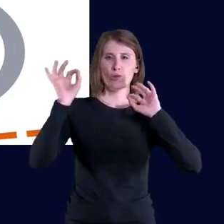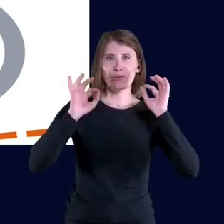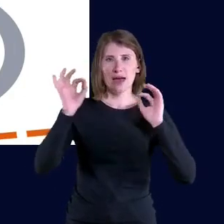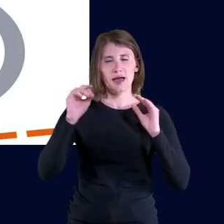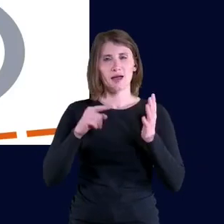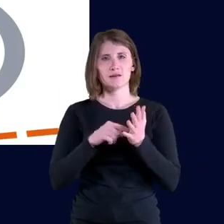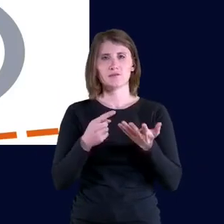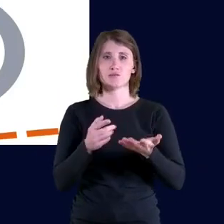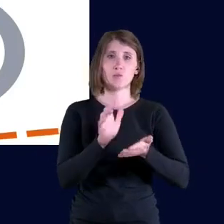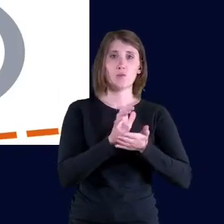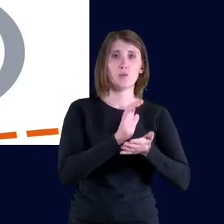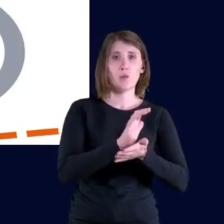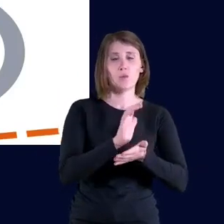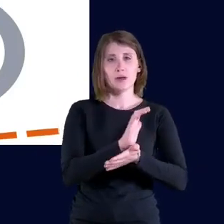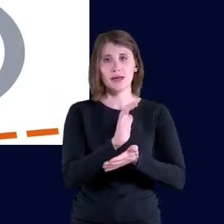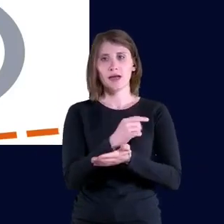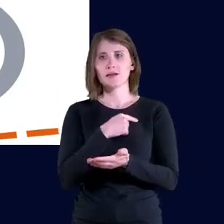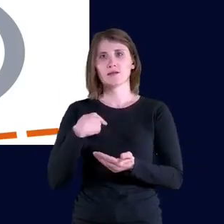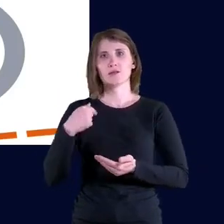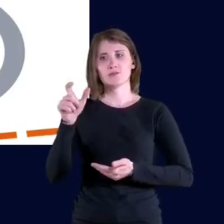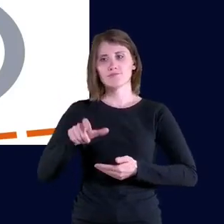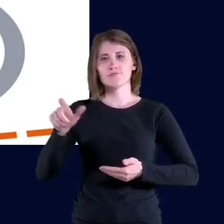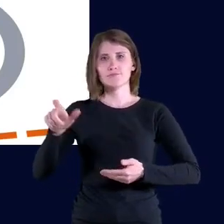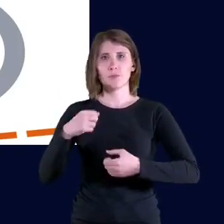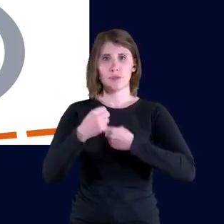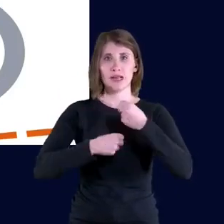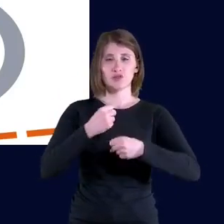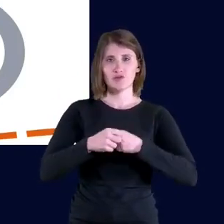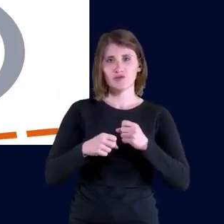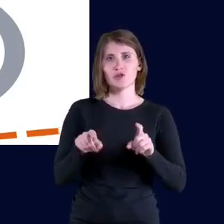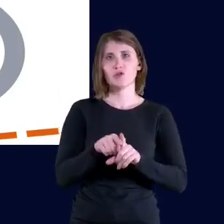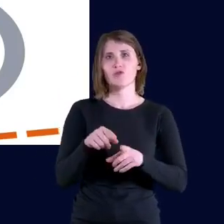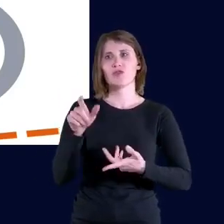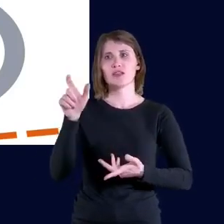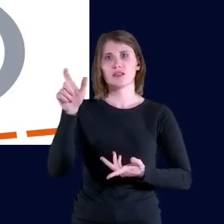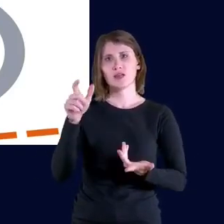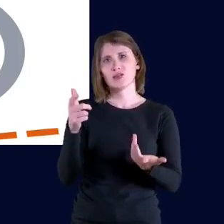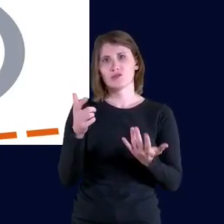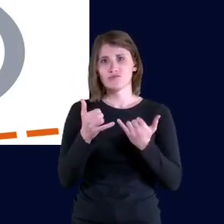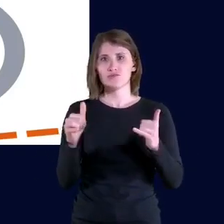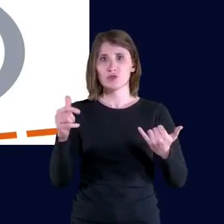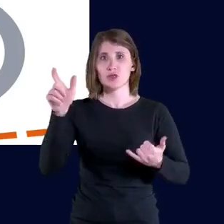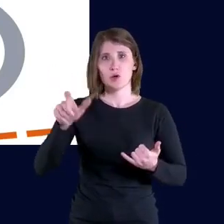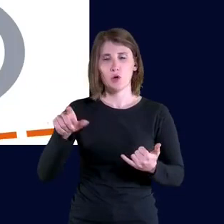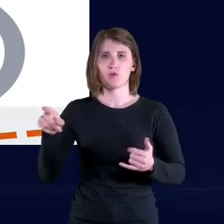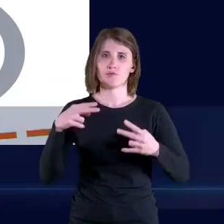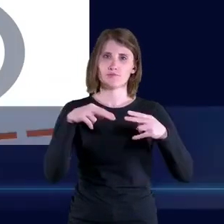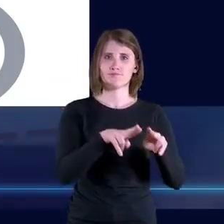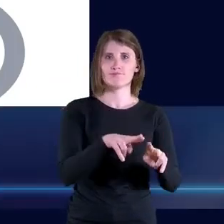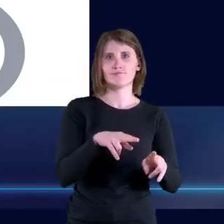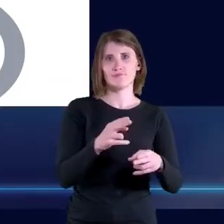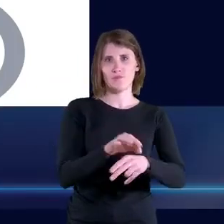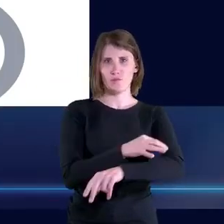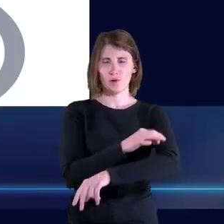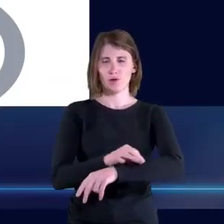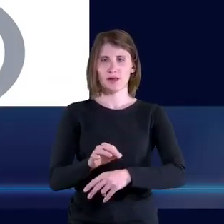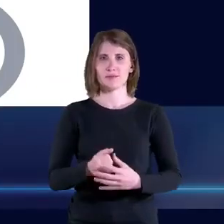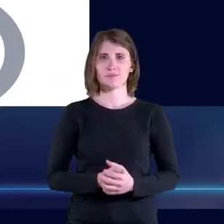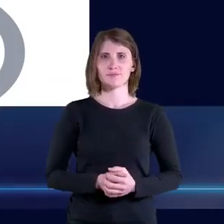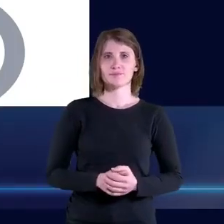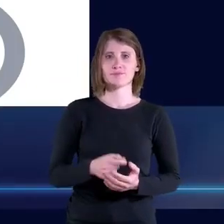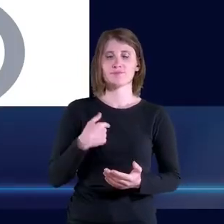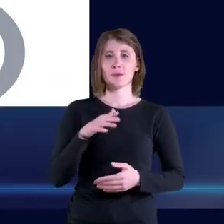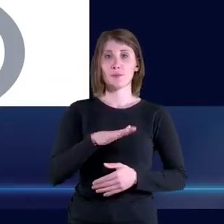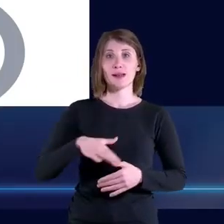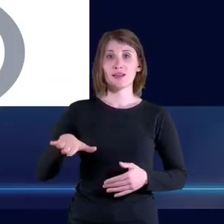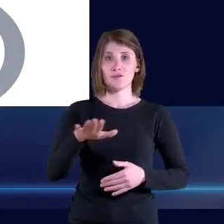temat publikacji naszych pracowników oraz osób które uczestniczą w projekcie w platforma